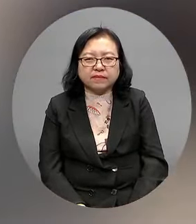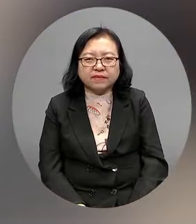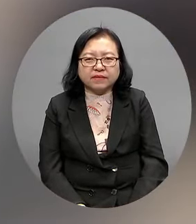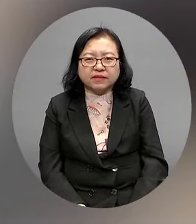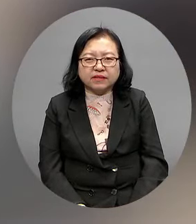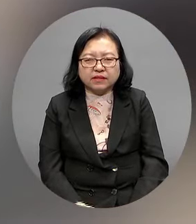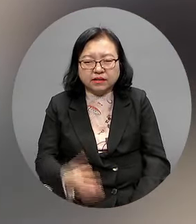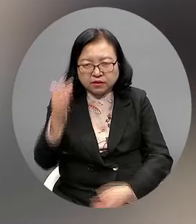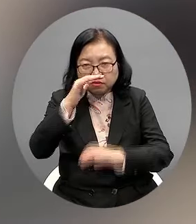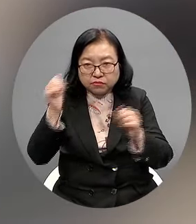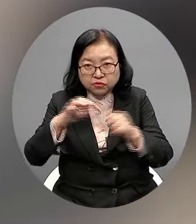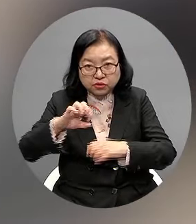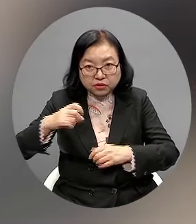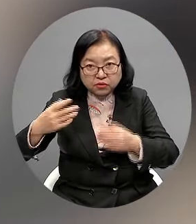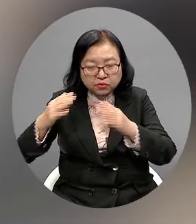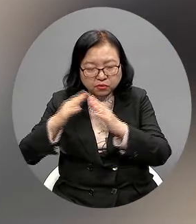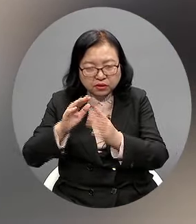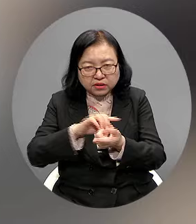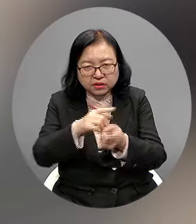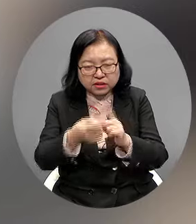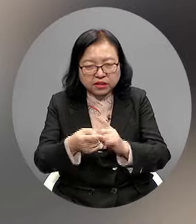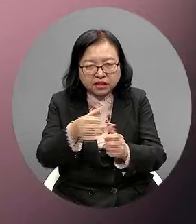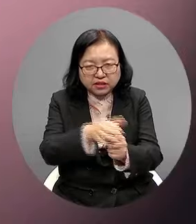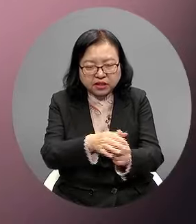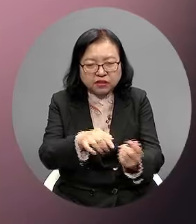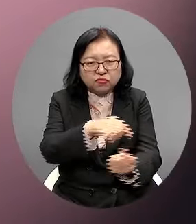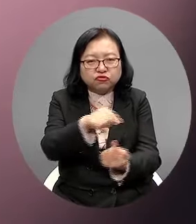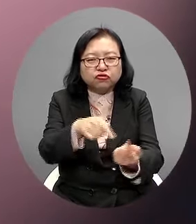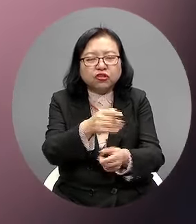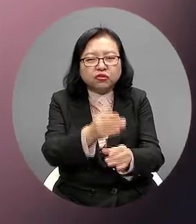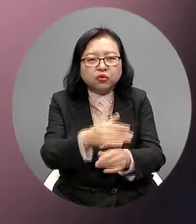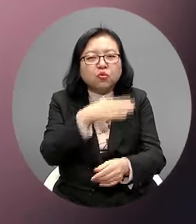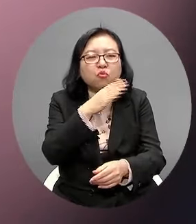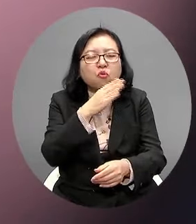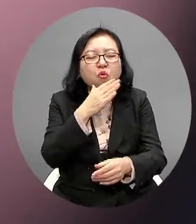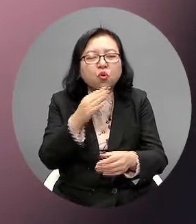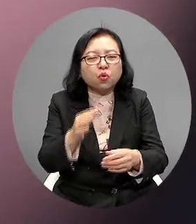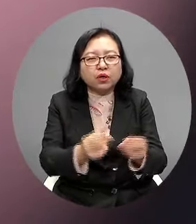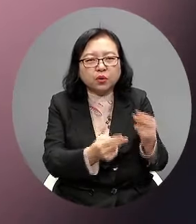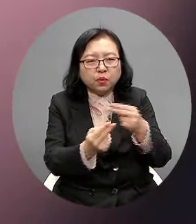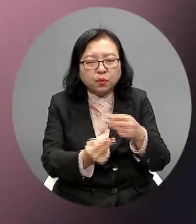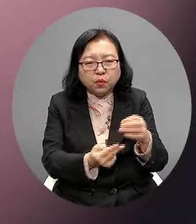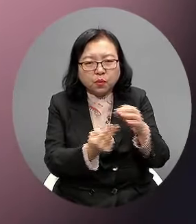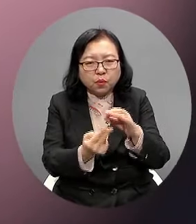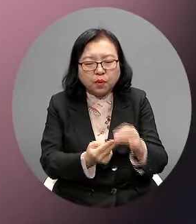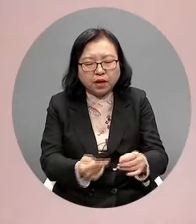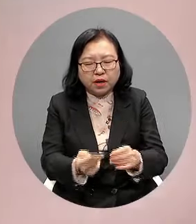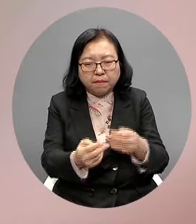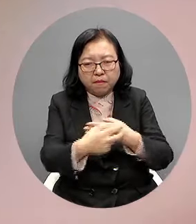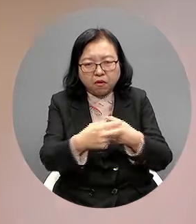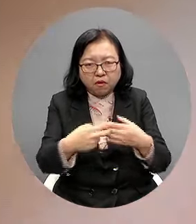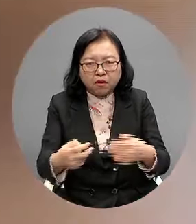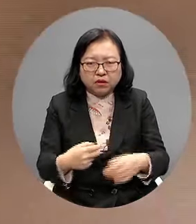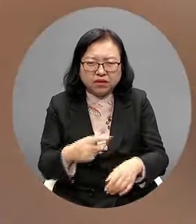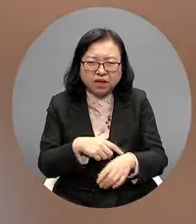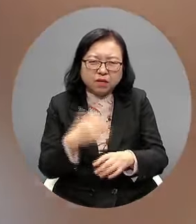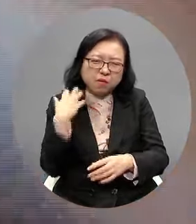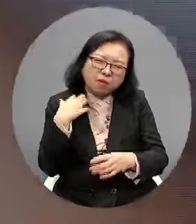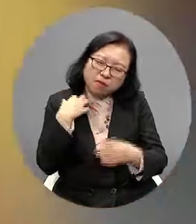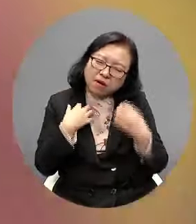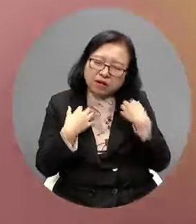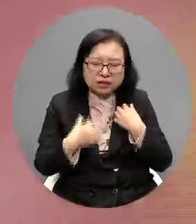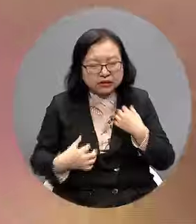충북 영동군이 위탁 운영하는 노인 요양병원입니다 환자가 가려운 듯 목덜미를 긁고 발진이